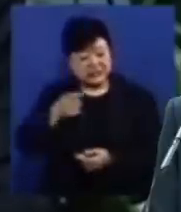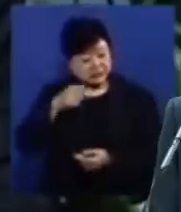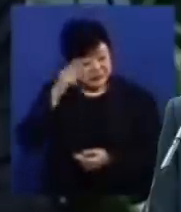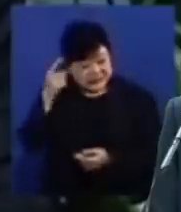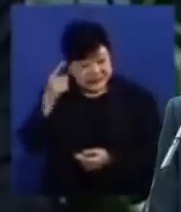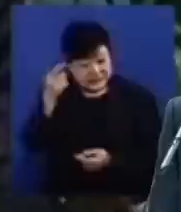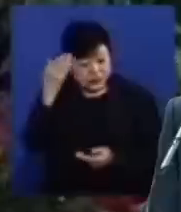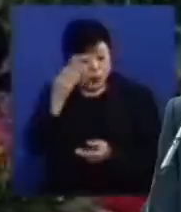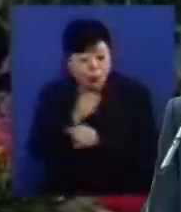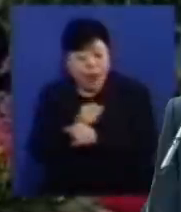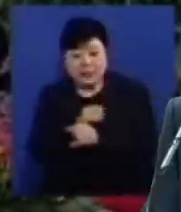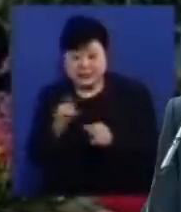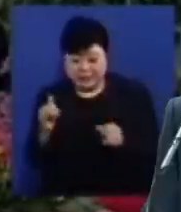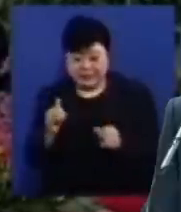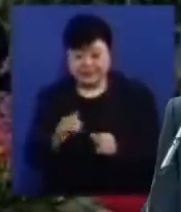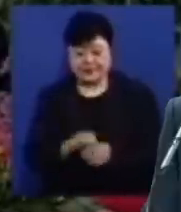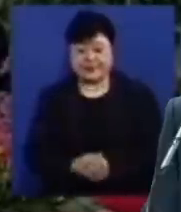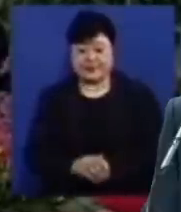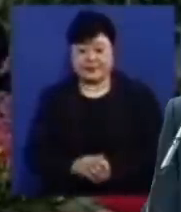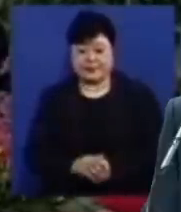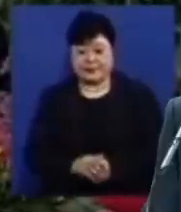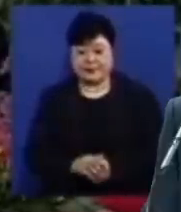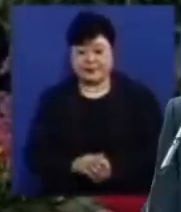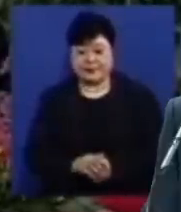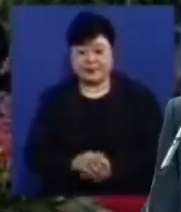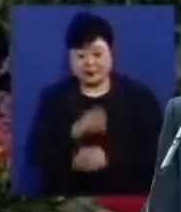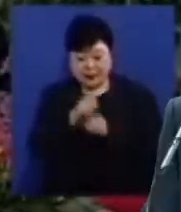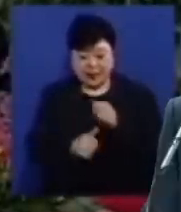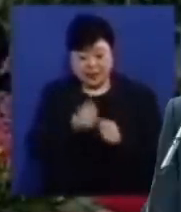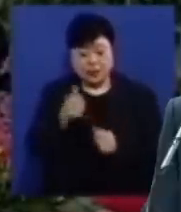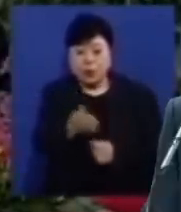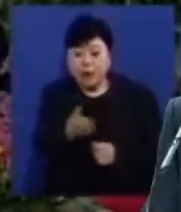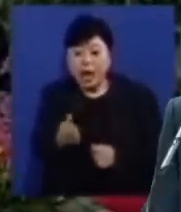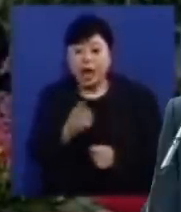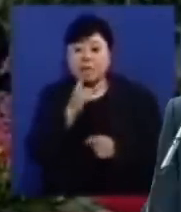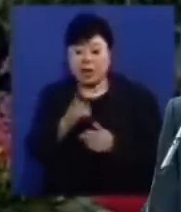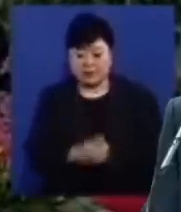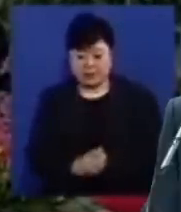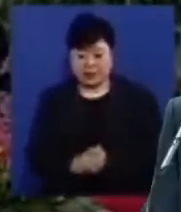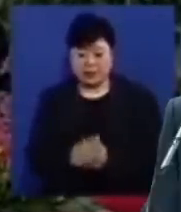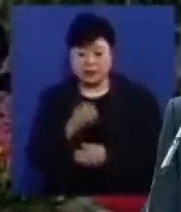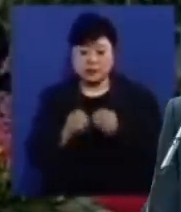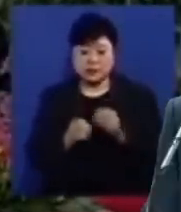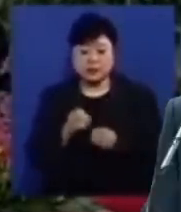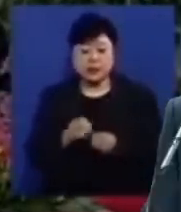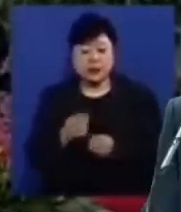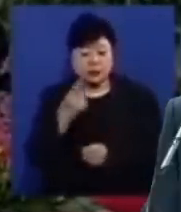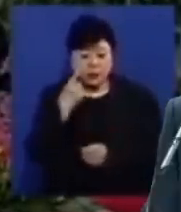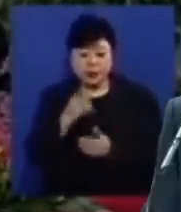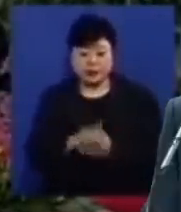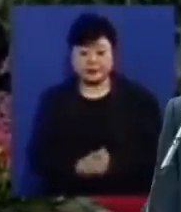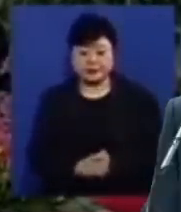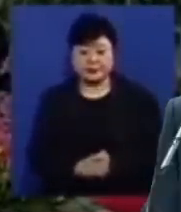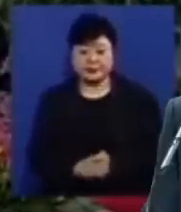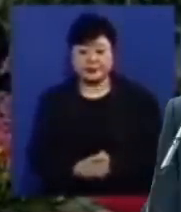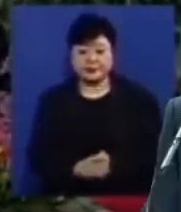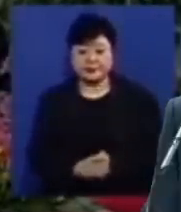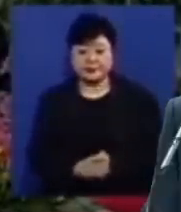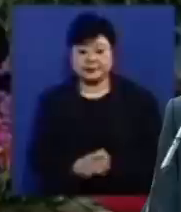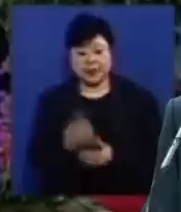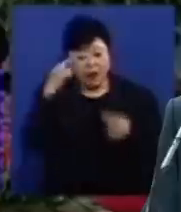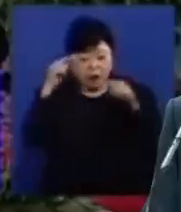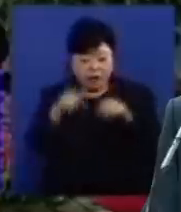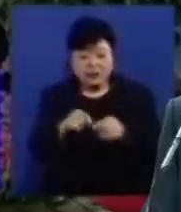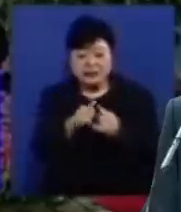과학적인 인간은 무신론을 주장합니다. 그러나 시편 14편 1절에